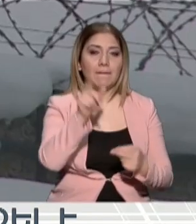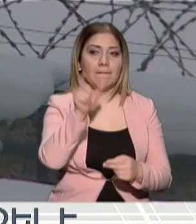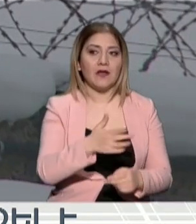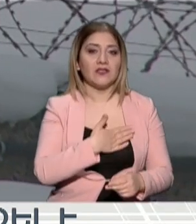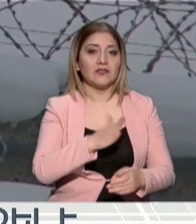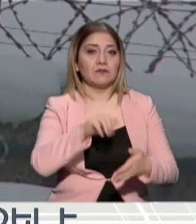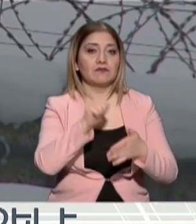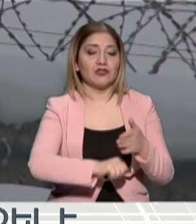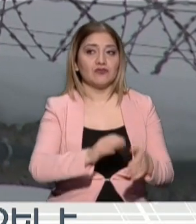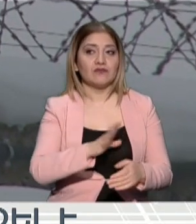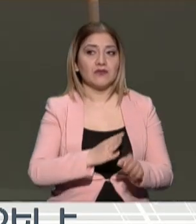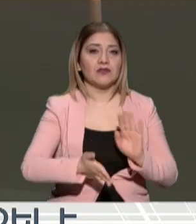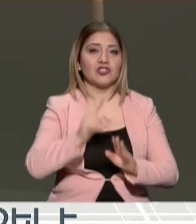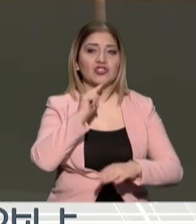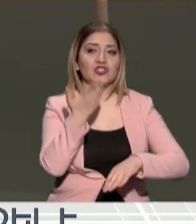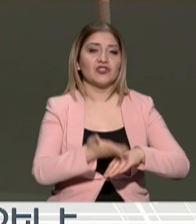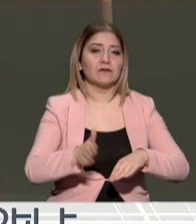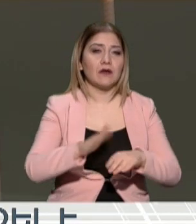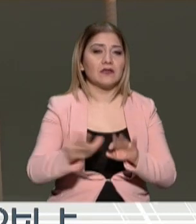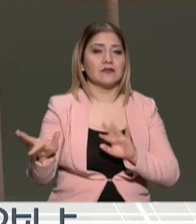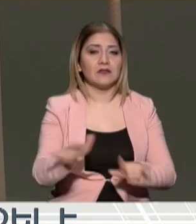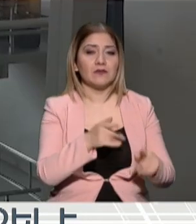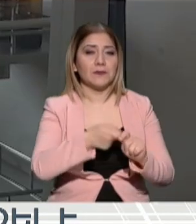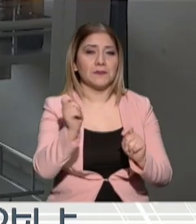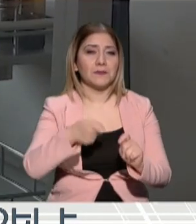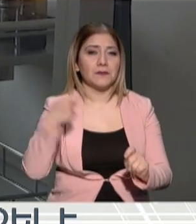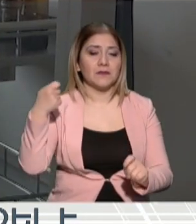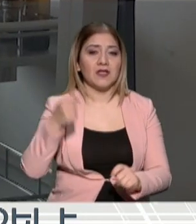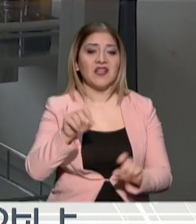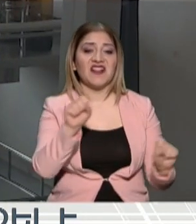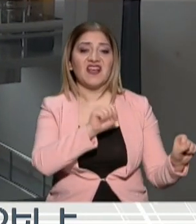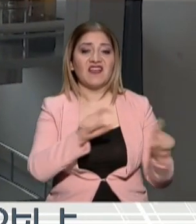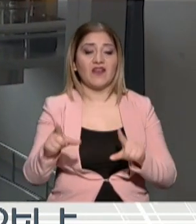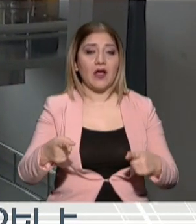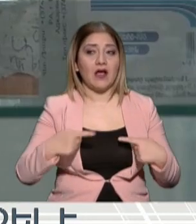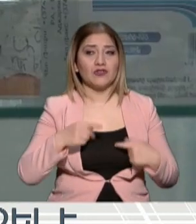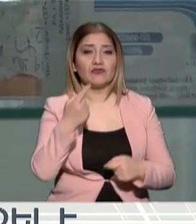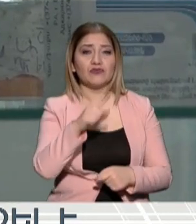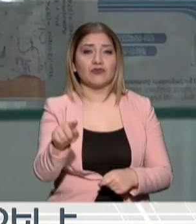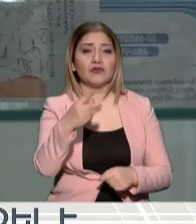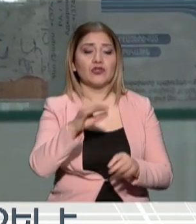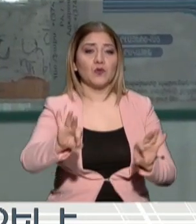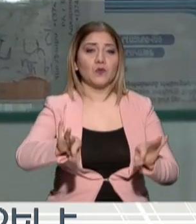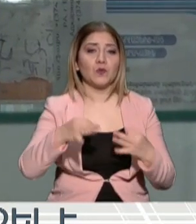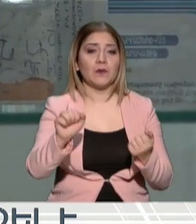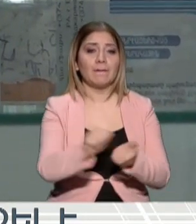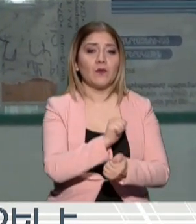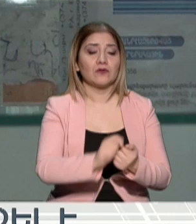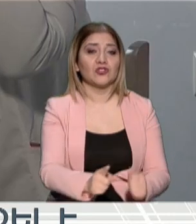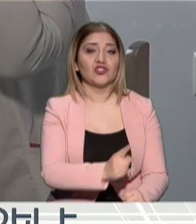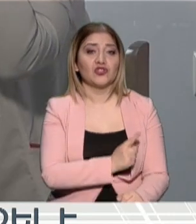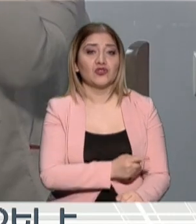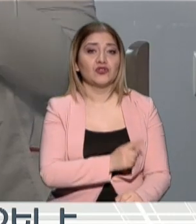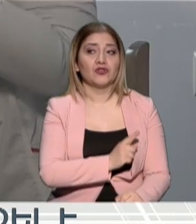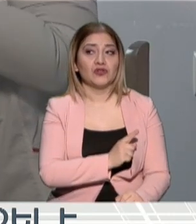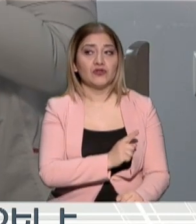մահվան դուրն էր հասցնում, նախկին բարդ վարչարությունն էր։ Բանտարկյալը քաղաքացիական հիվանդանոց հասնելու համար շաբաթներով թույլտվության վկայականի էր